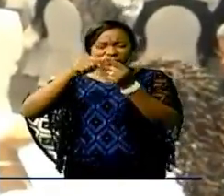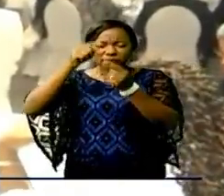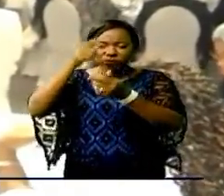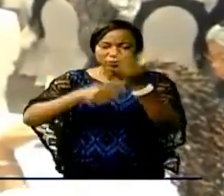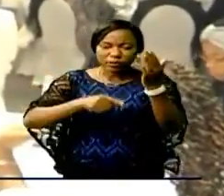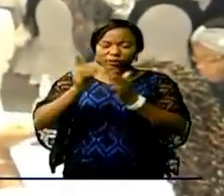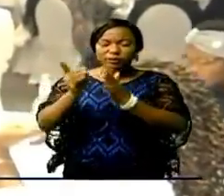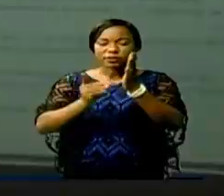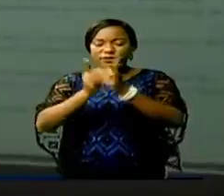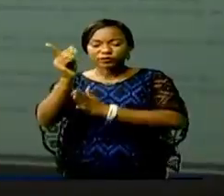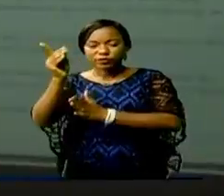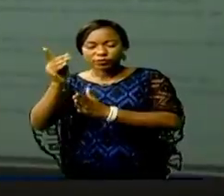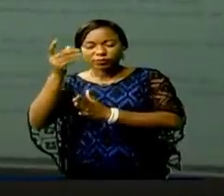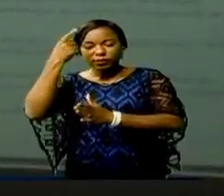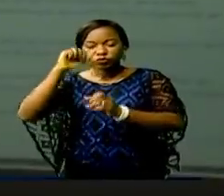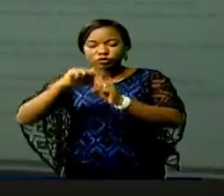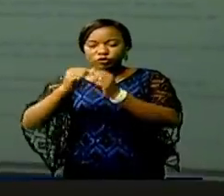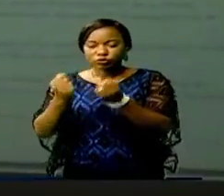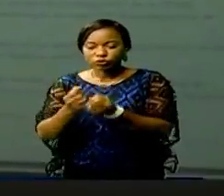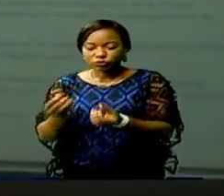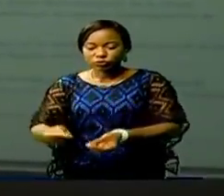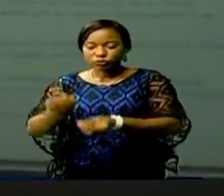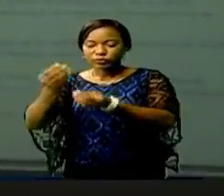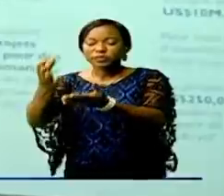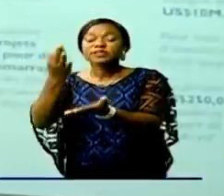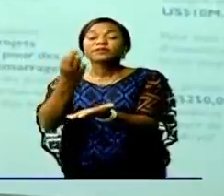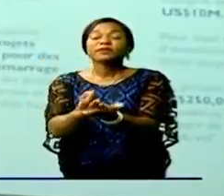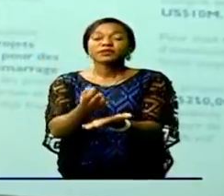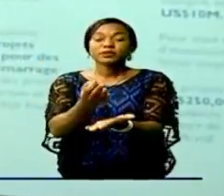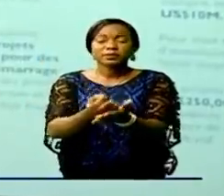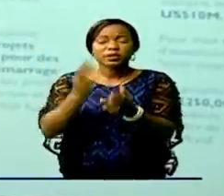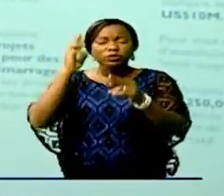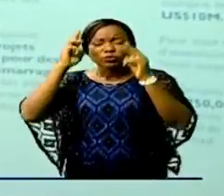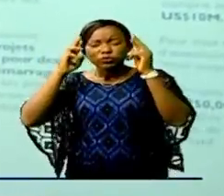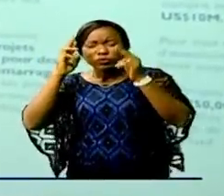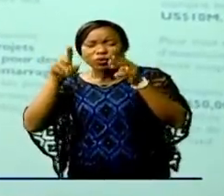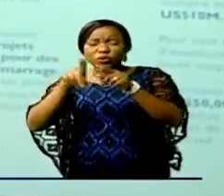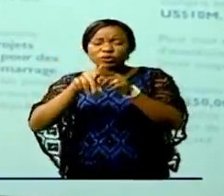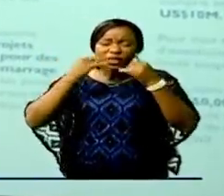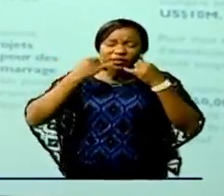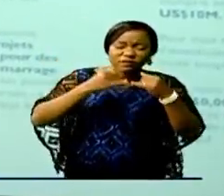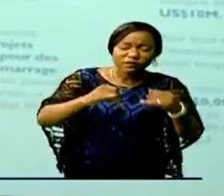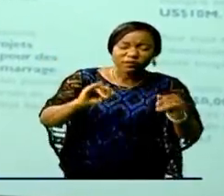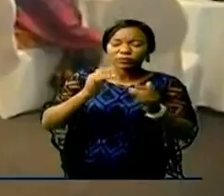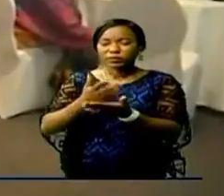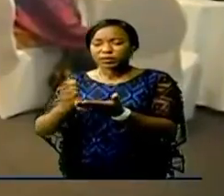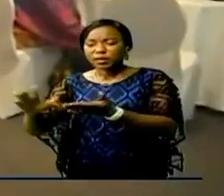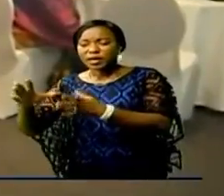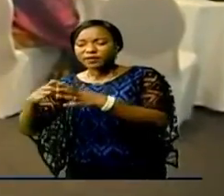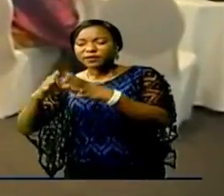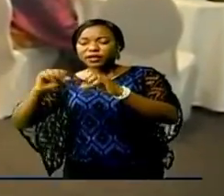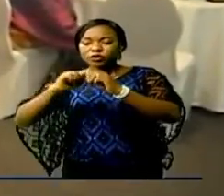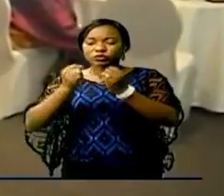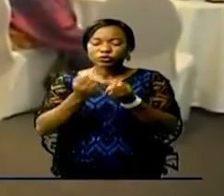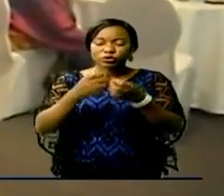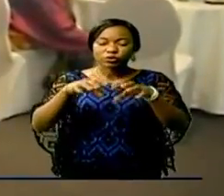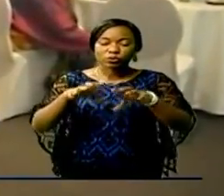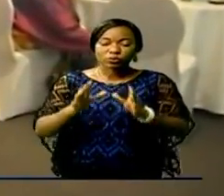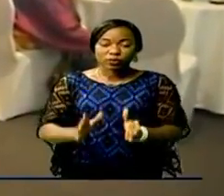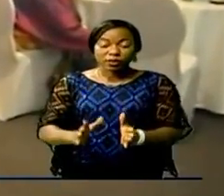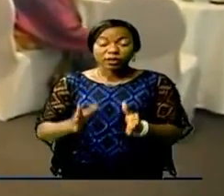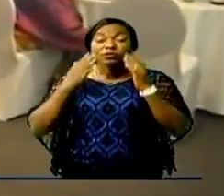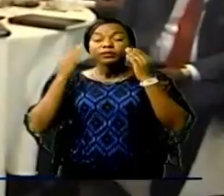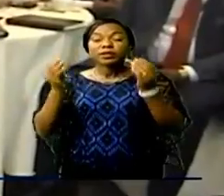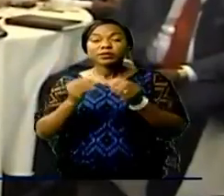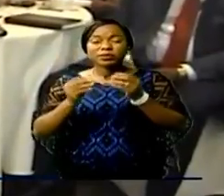en offrant l'accès au financement des entrepreneurs. Le souci est de partager des informations avec les entrepreneurs congolais. Cette préoccupation a